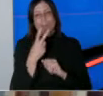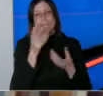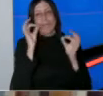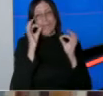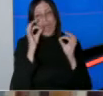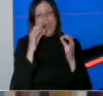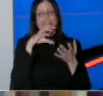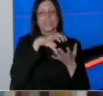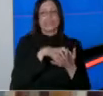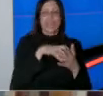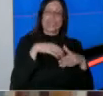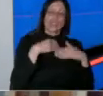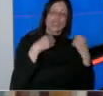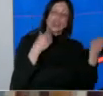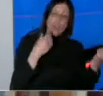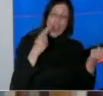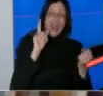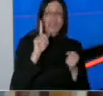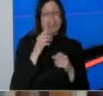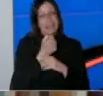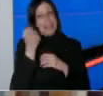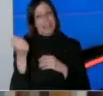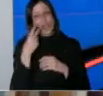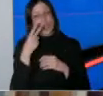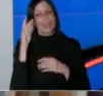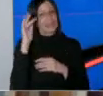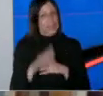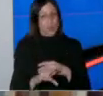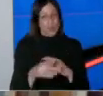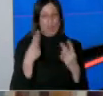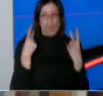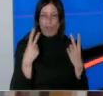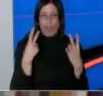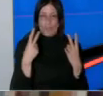בעיקר בשמאל מרכז, ובימין אנחנו עדיין רואים התנגדות עקרונית